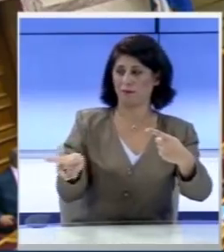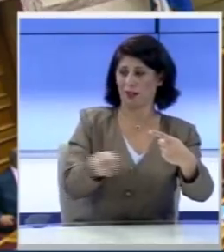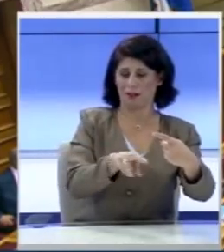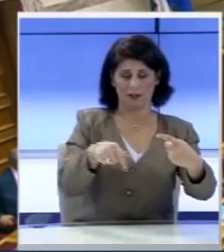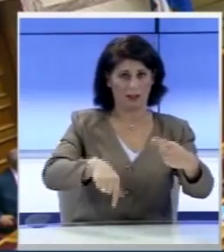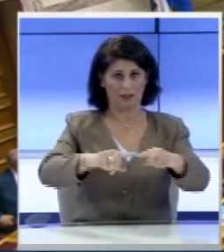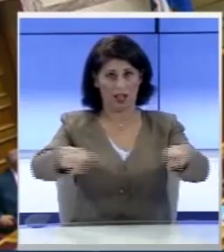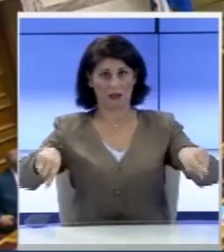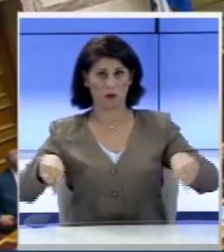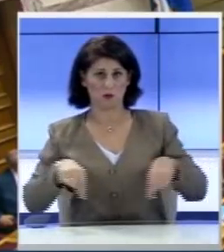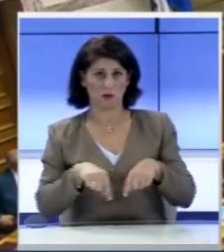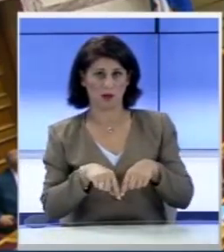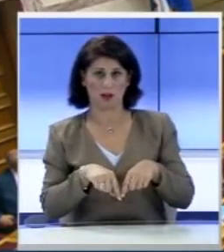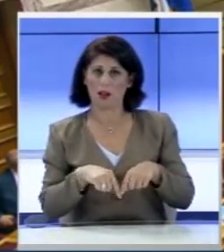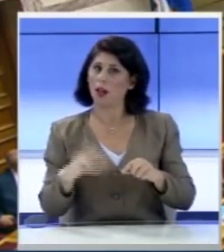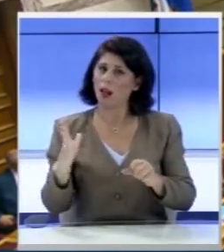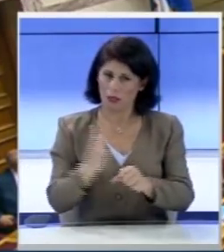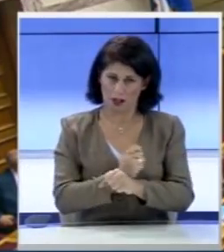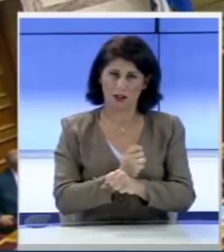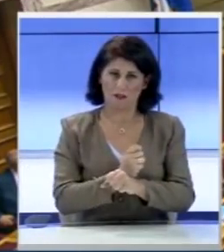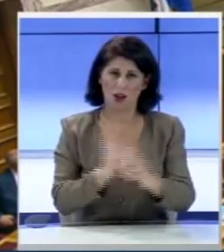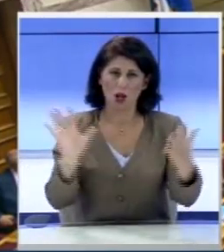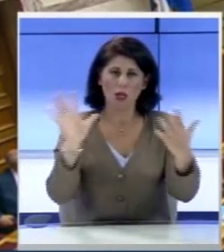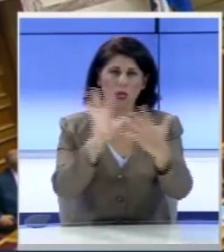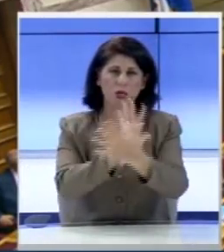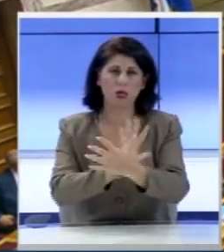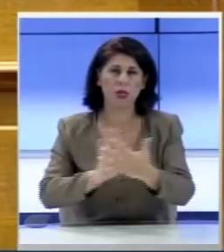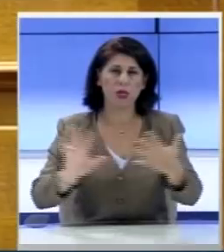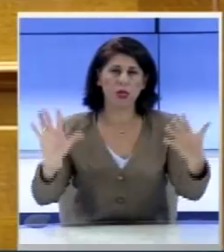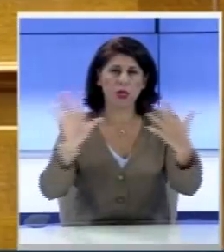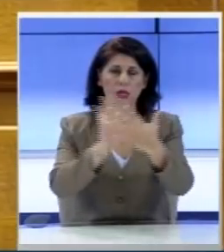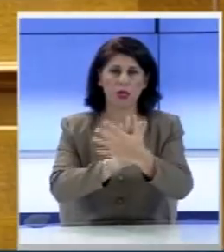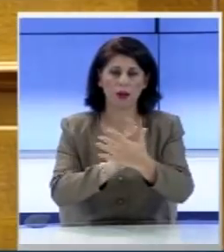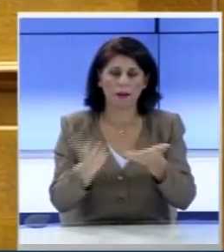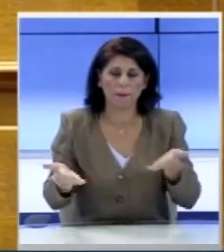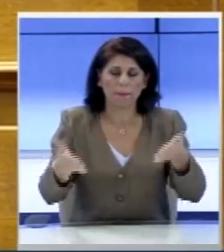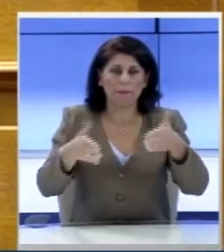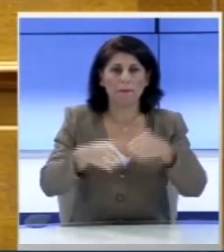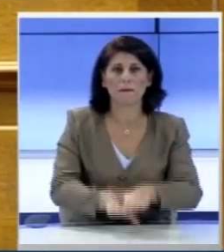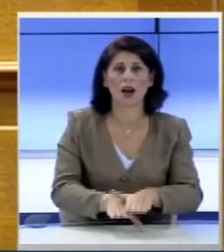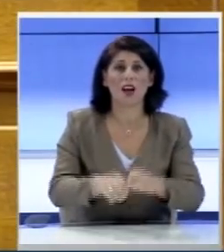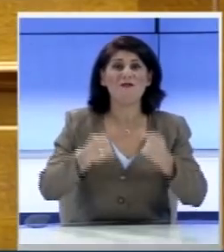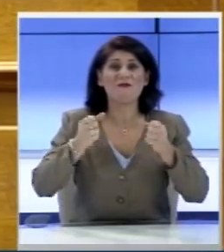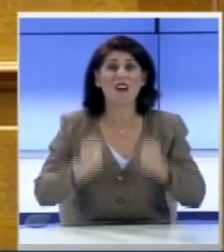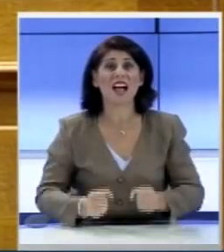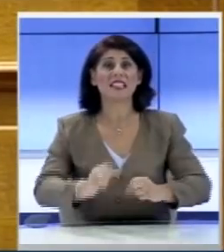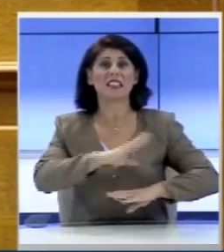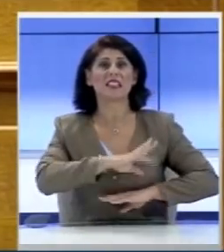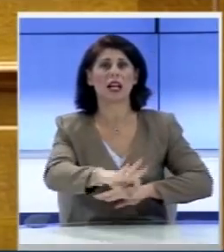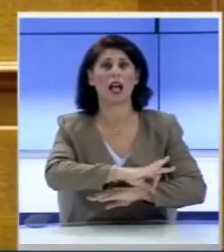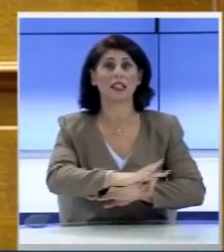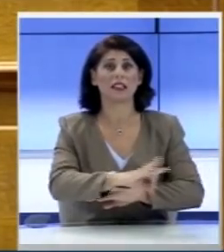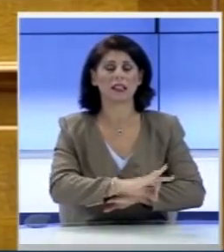εδώ μέσα θα καταφέρετε να θολώσετε τα νερά και να συγκαλύψετε τη βασική στρατηγική